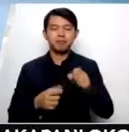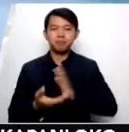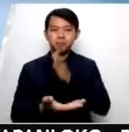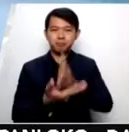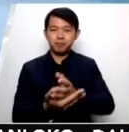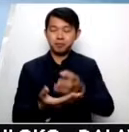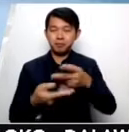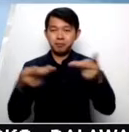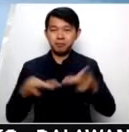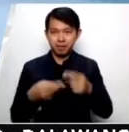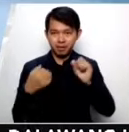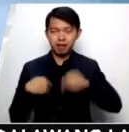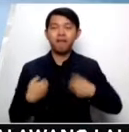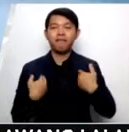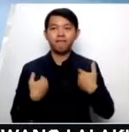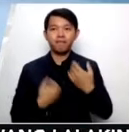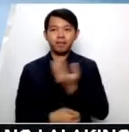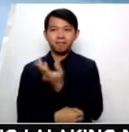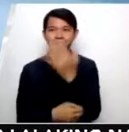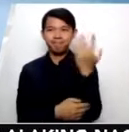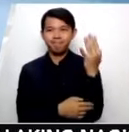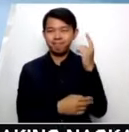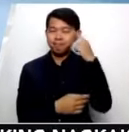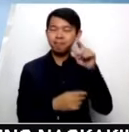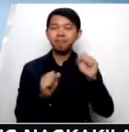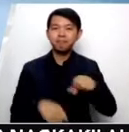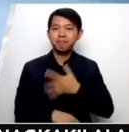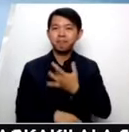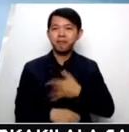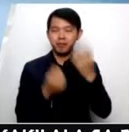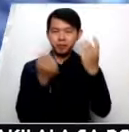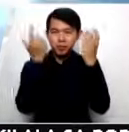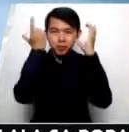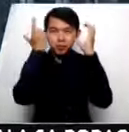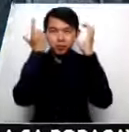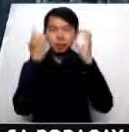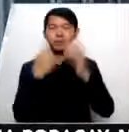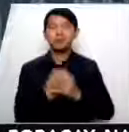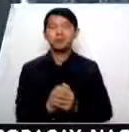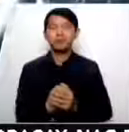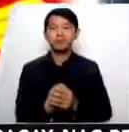para maibsan ng nadaramang init G tayo diyan sa report ni Von